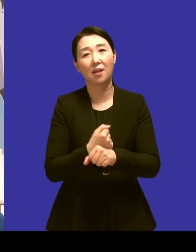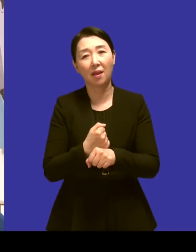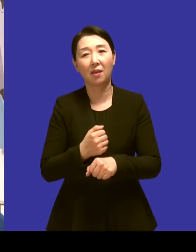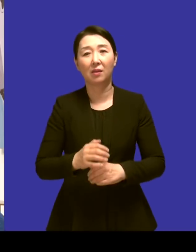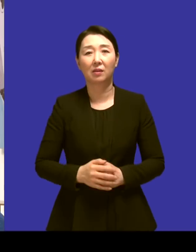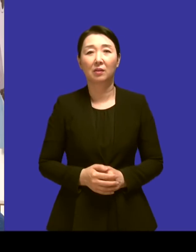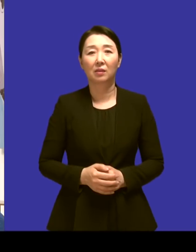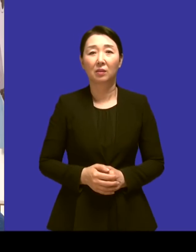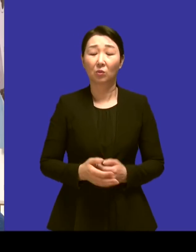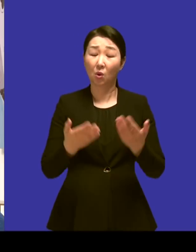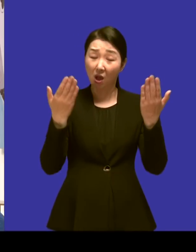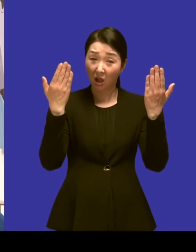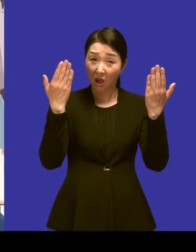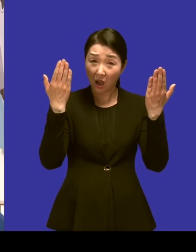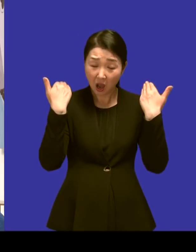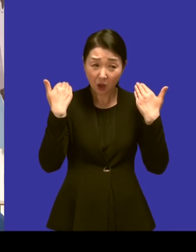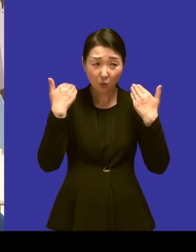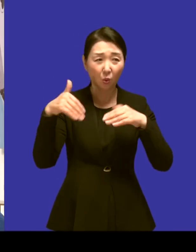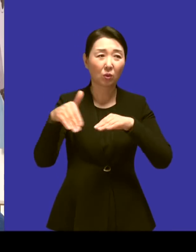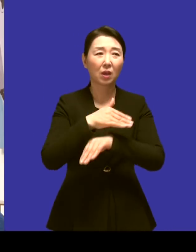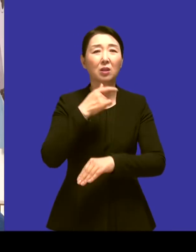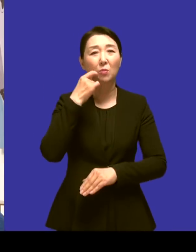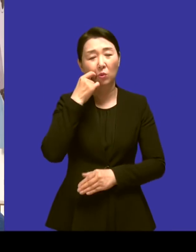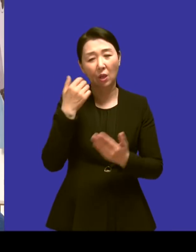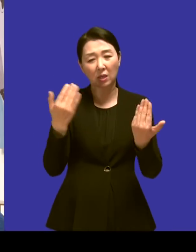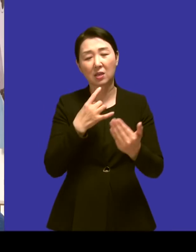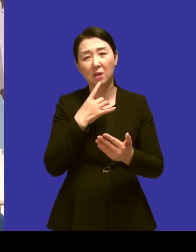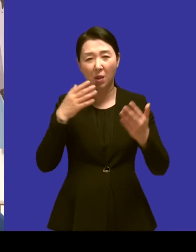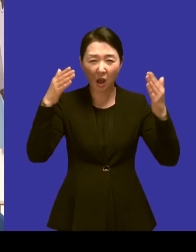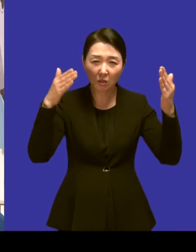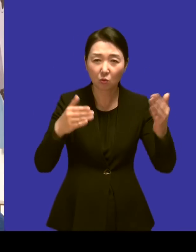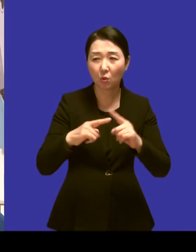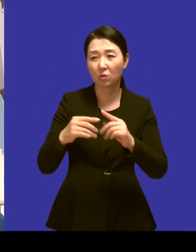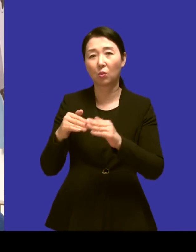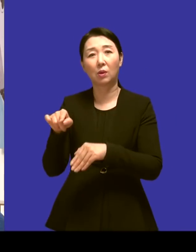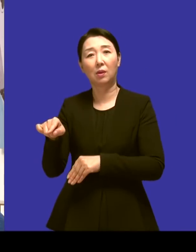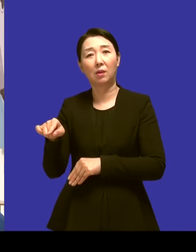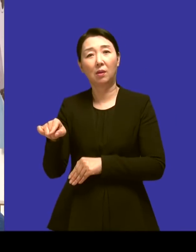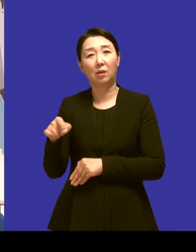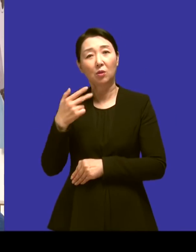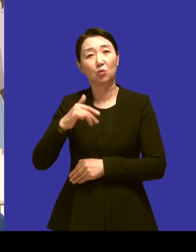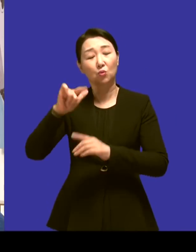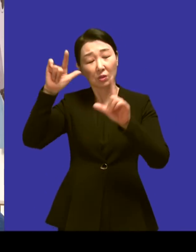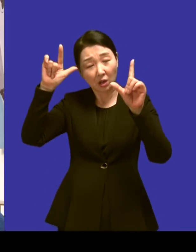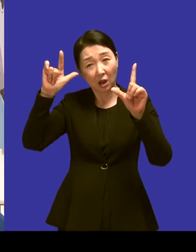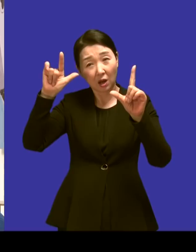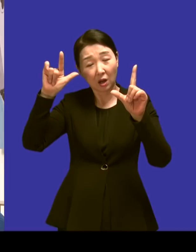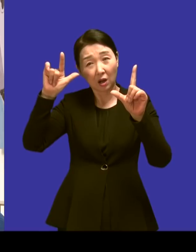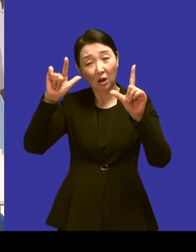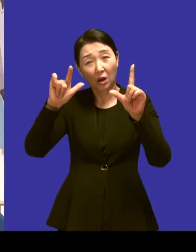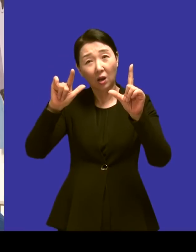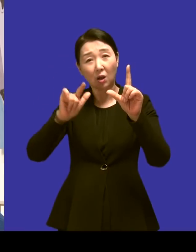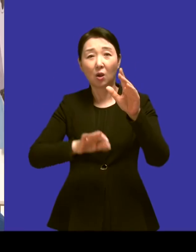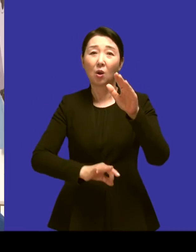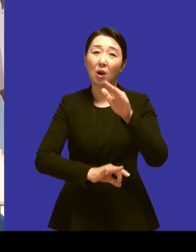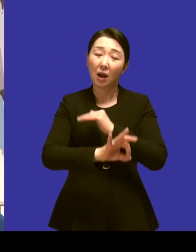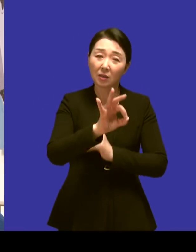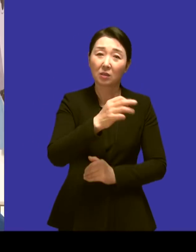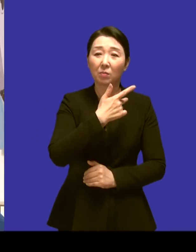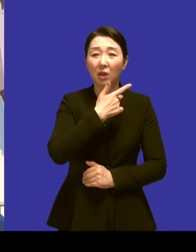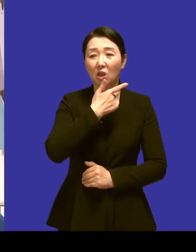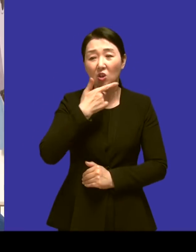당연히 학교는 제대로 못 다니고 네. 이렇게 일만 하고, 교회도 사실 주일날 오전에 영어 예배 얼른 드리고 다시 일하러